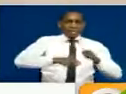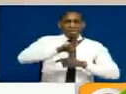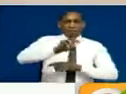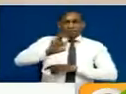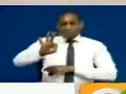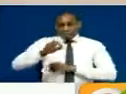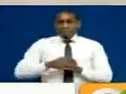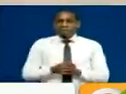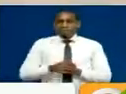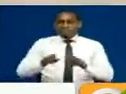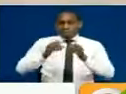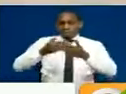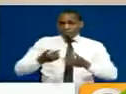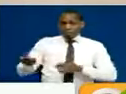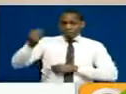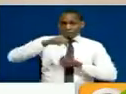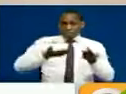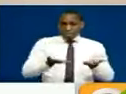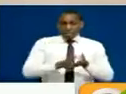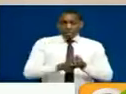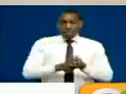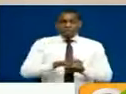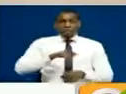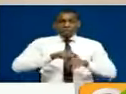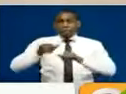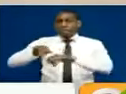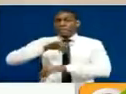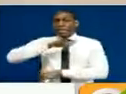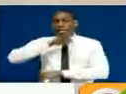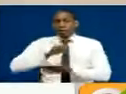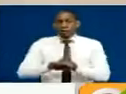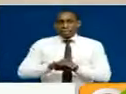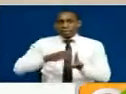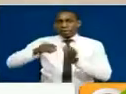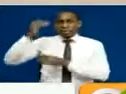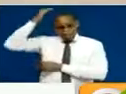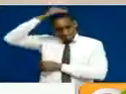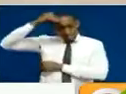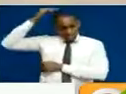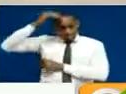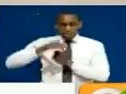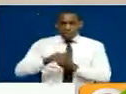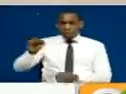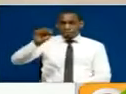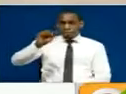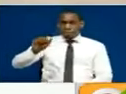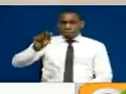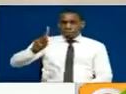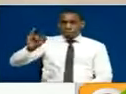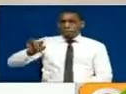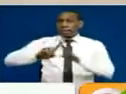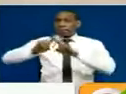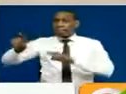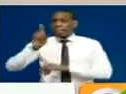2003. Na kabla kuja hapa bahati mbaya sikuwa Uganda, nilikuwa Saudia. Nilikuwa nimekimbilia